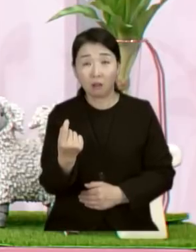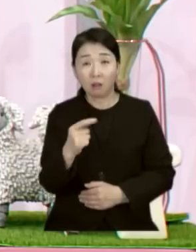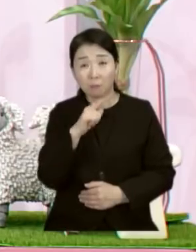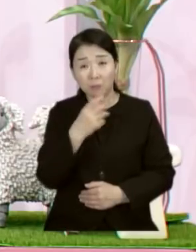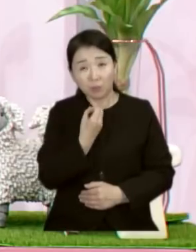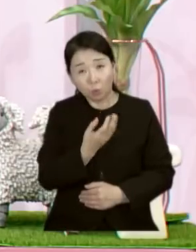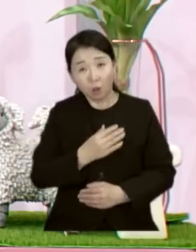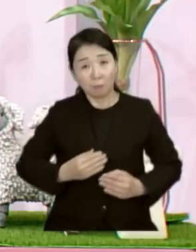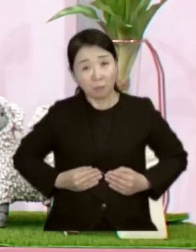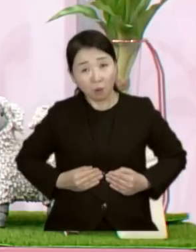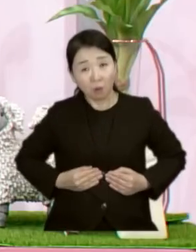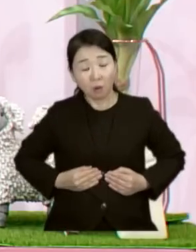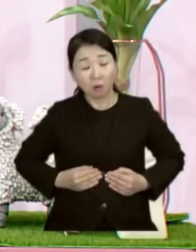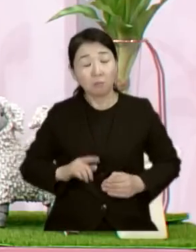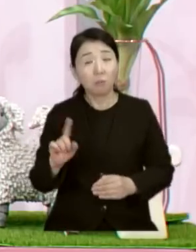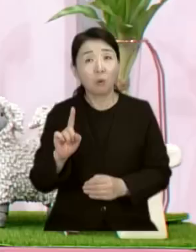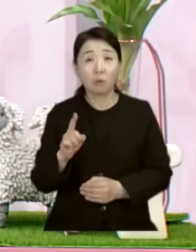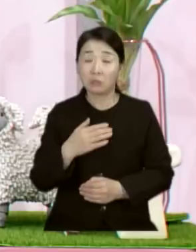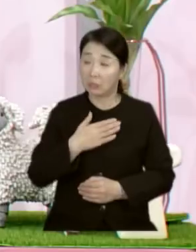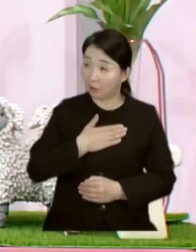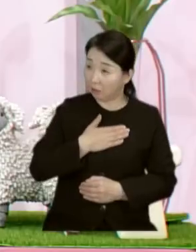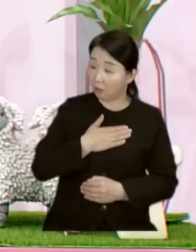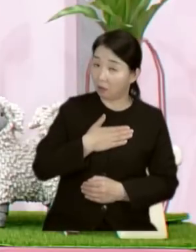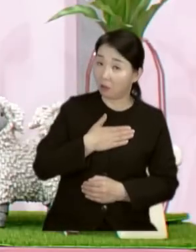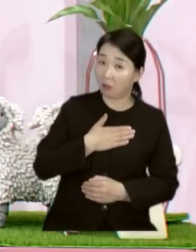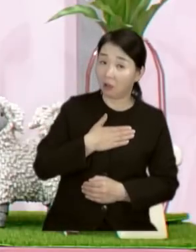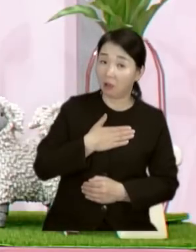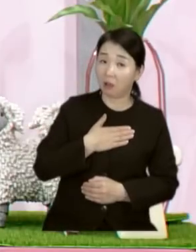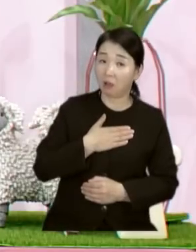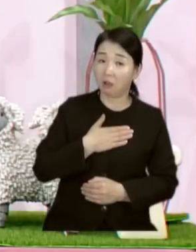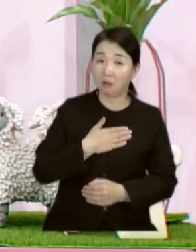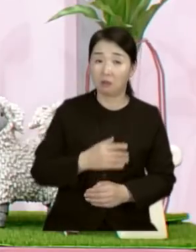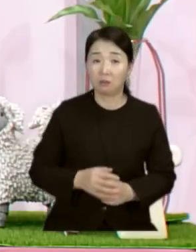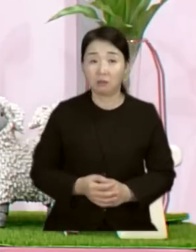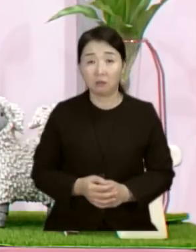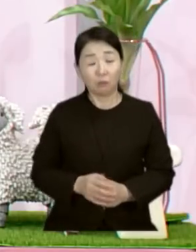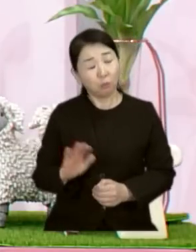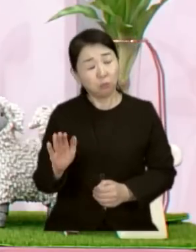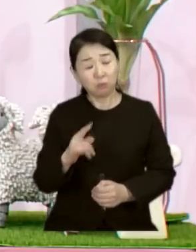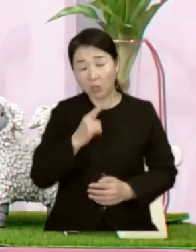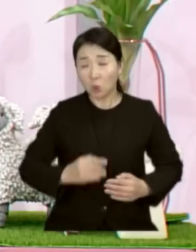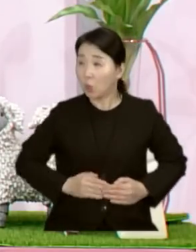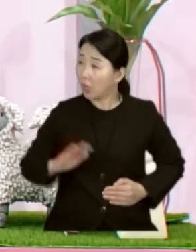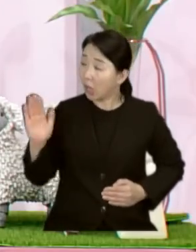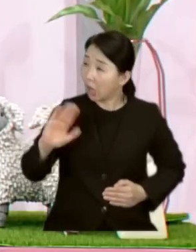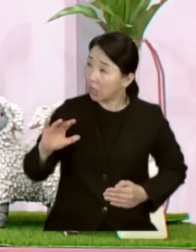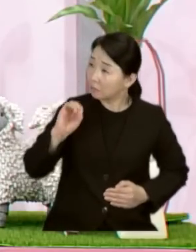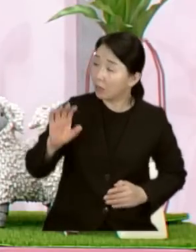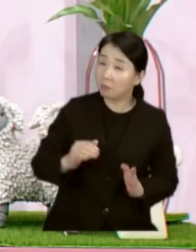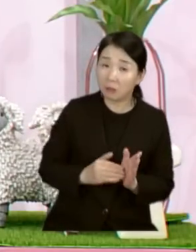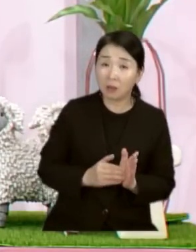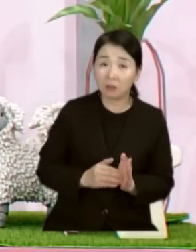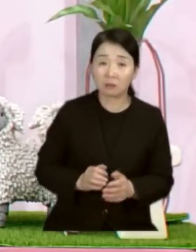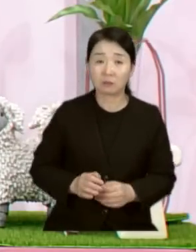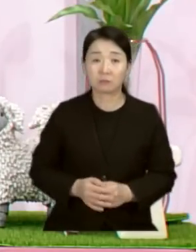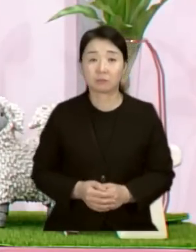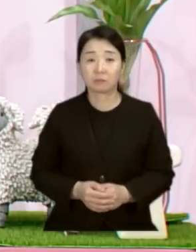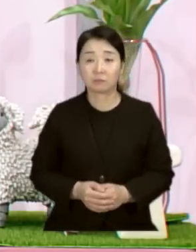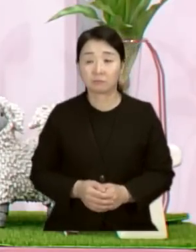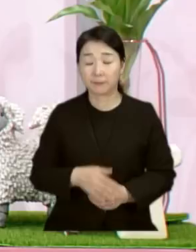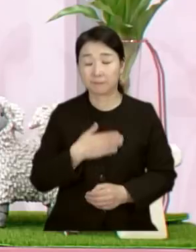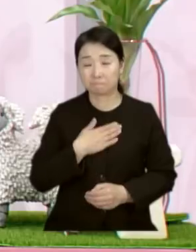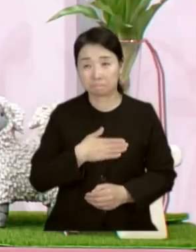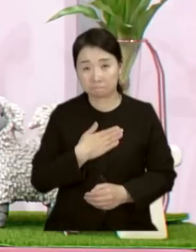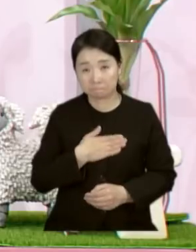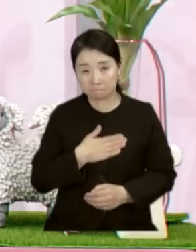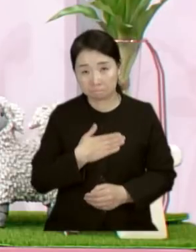병인데 그래서 결핵이라는 거예요. 제가요? 못 먹어서. 네. 그래서 그럴 리가 없는데 그래서 일단 결핵이라고 그래서